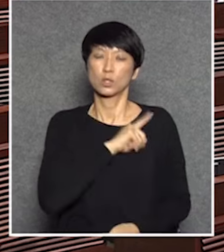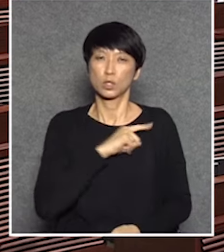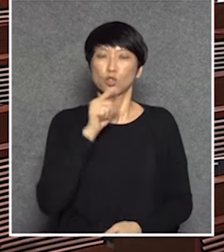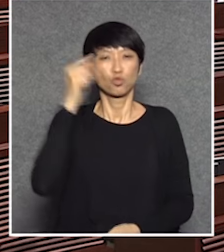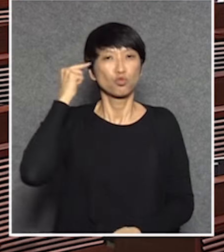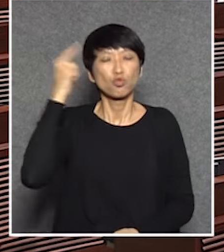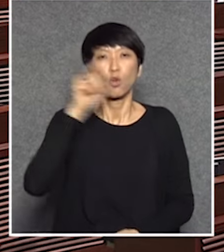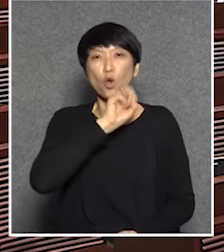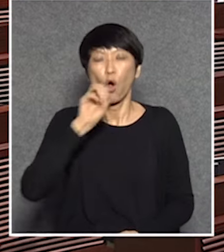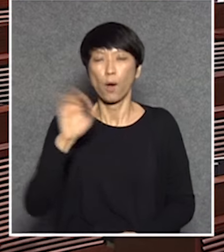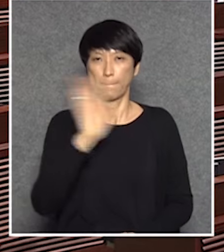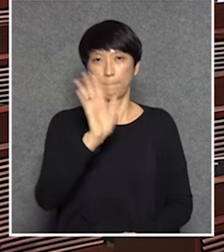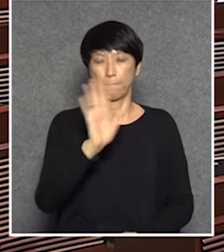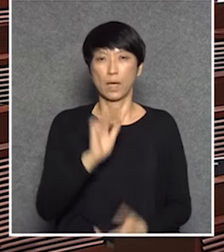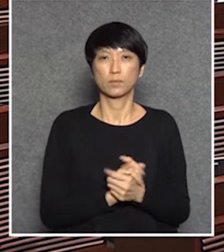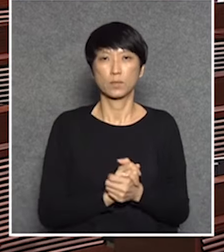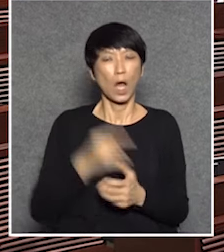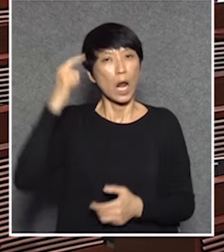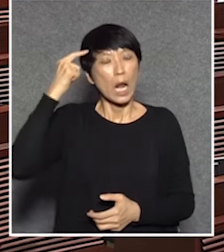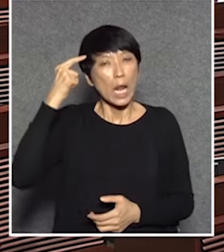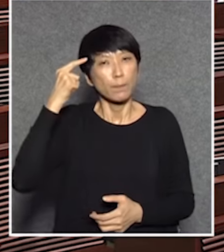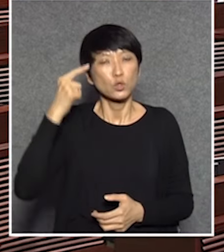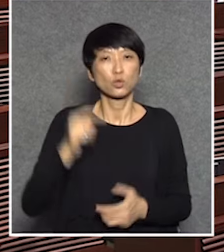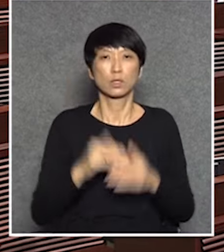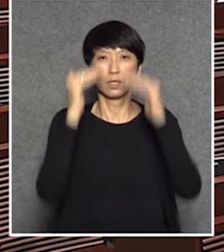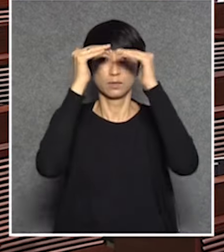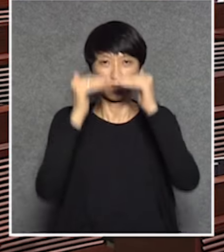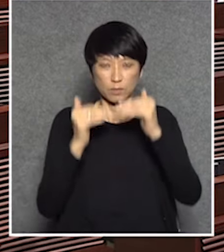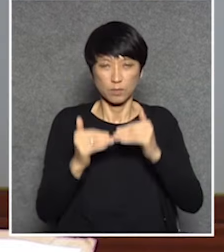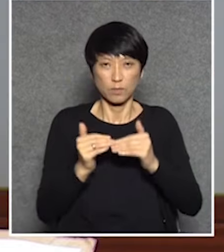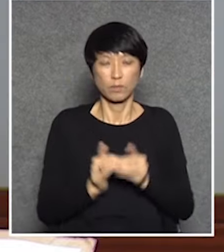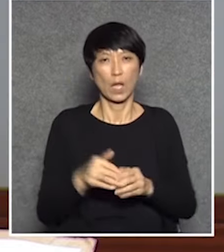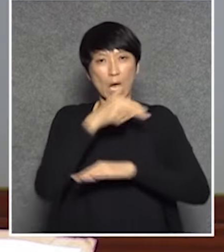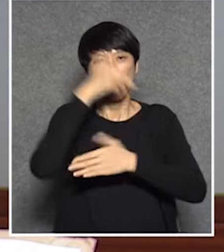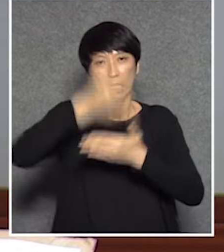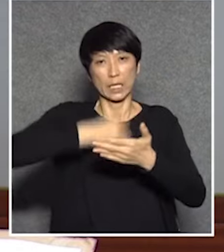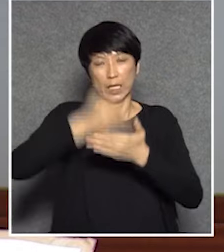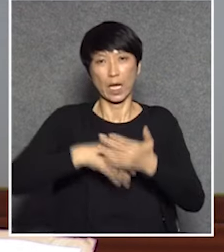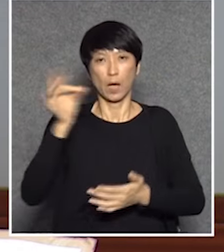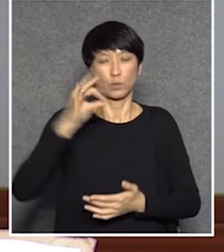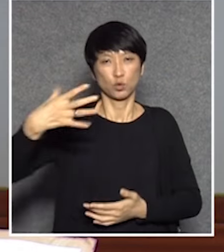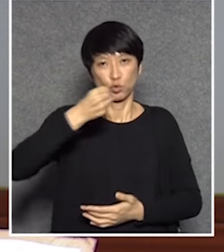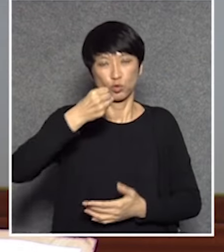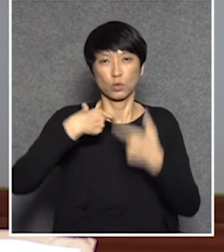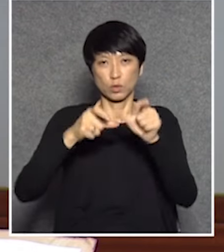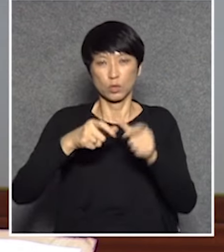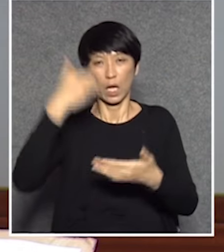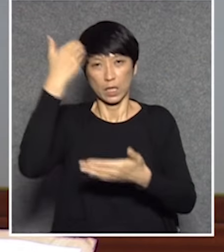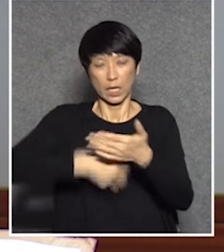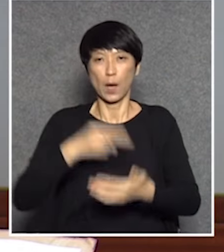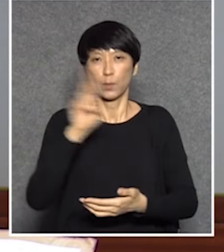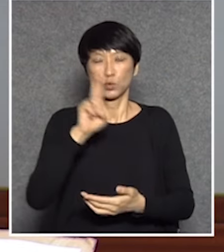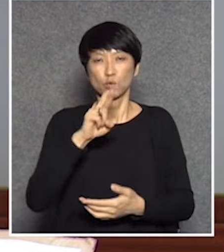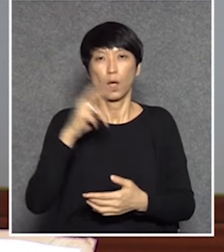都唔想點名，我就係話，我諗住咧嗰個佈局就點咧，就係減呢個張建宗人工同埋減嗰個常秘嘅時候咧，就引